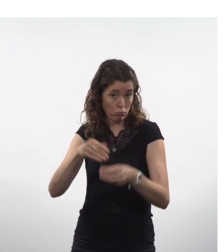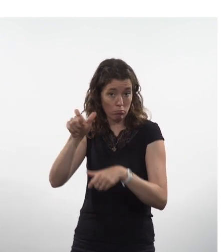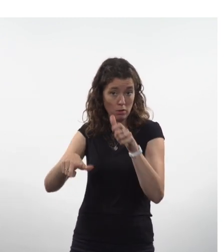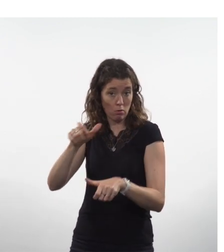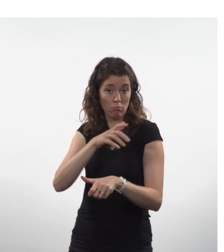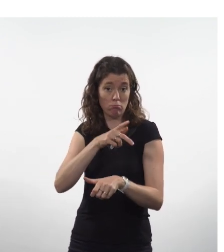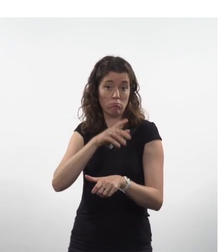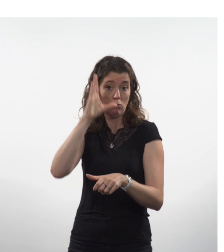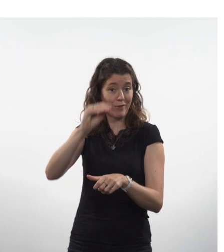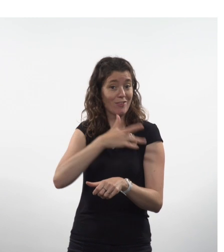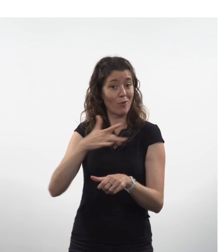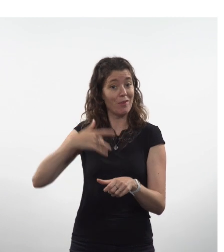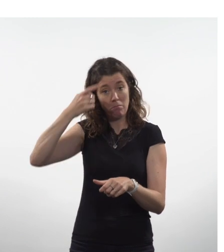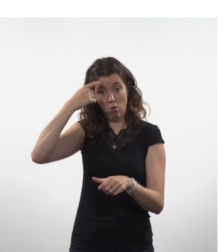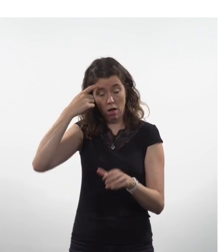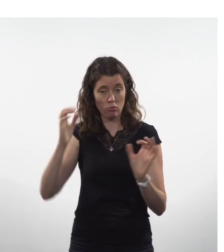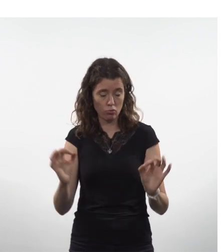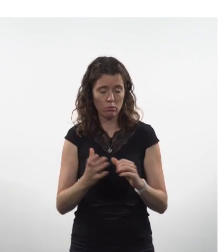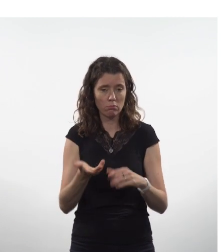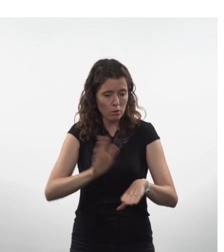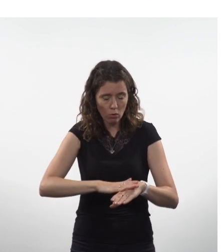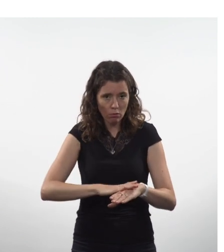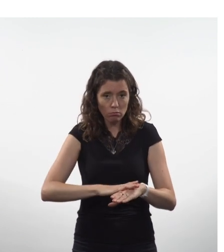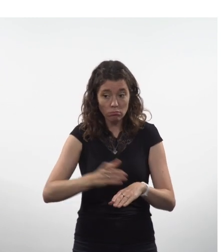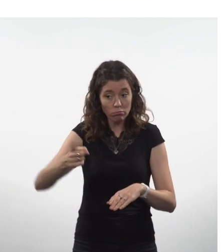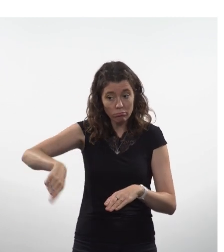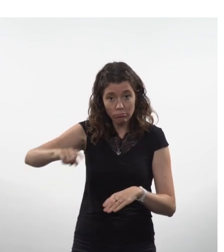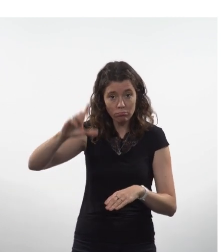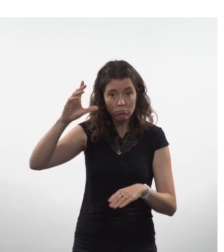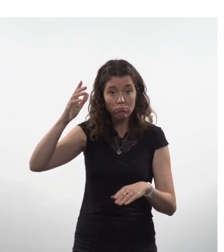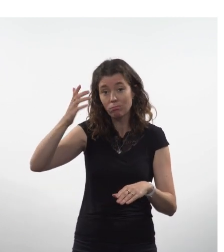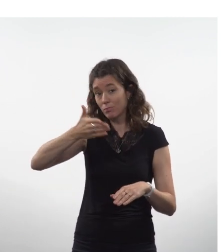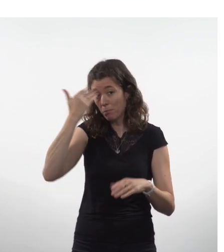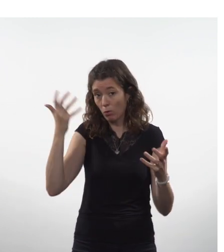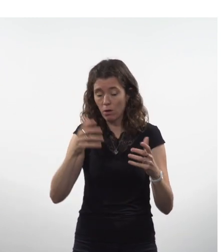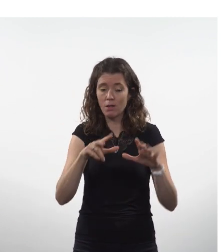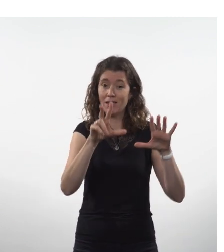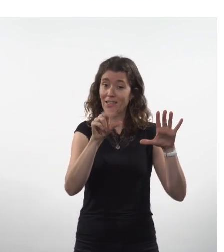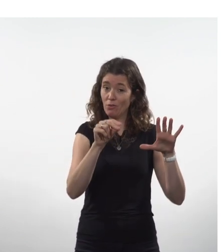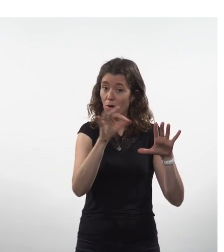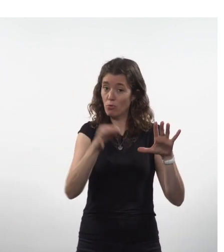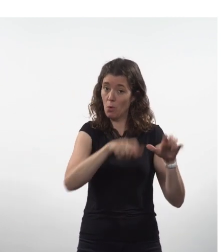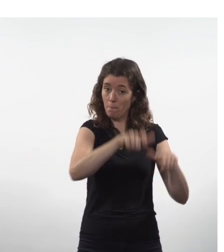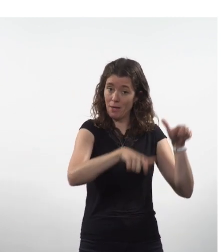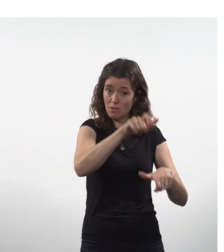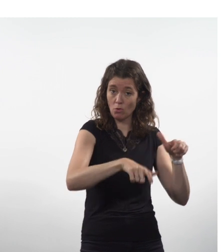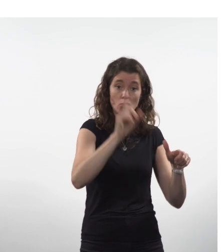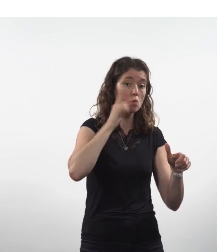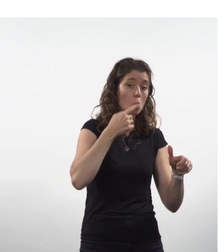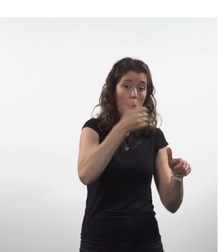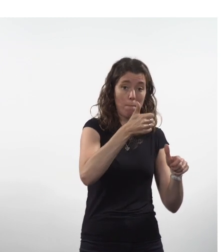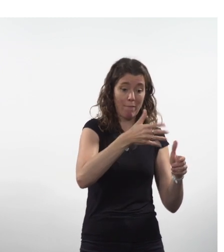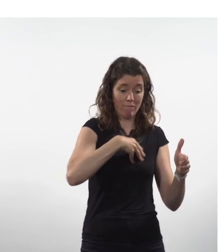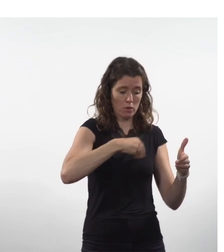mentale. Mais ce qu'on ne sait pas, c'est que, je veux dire, près de 80% des sourds sont en grande difficulté